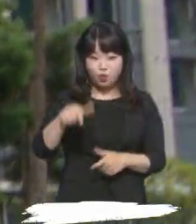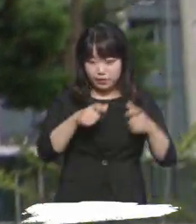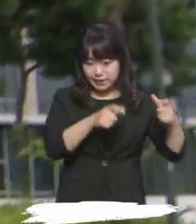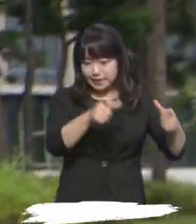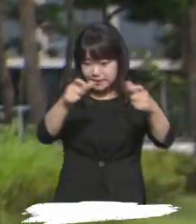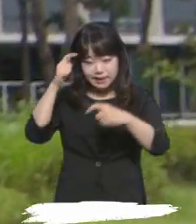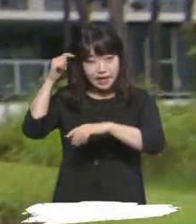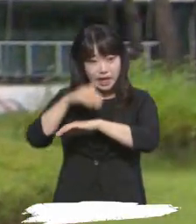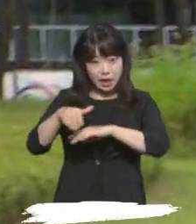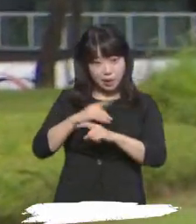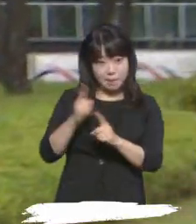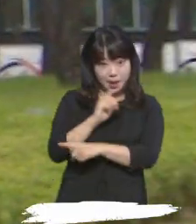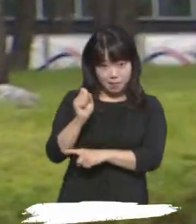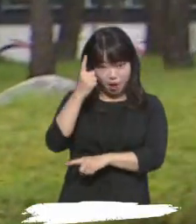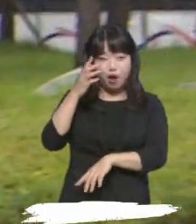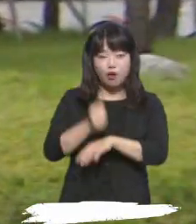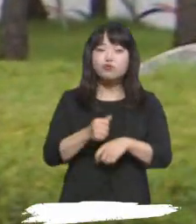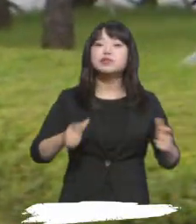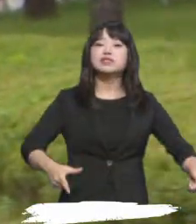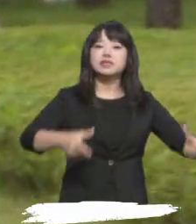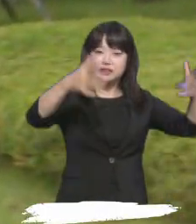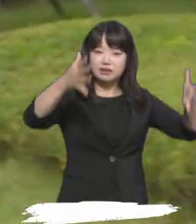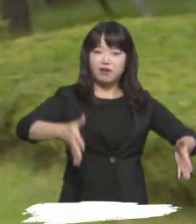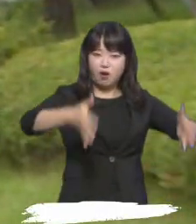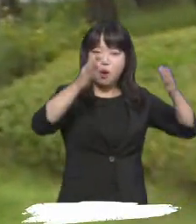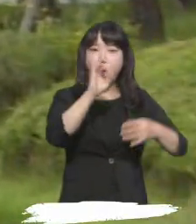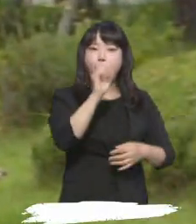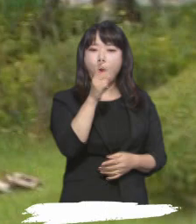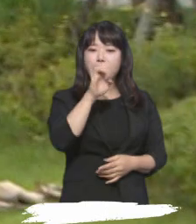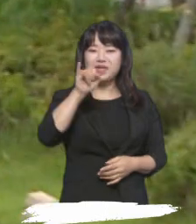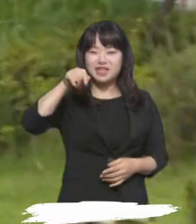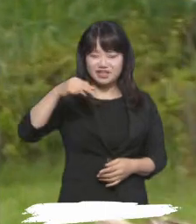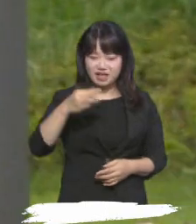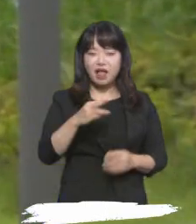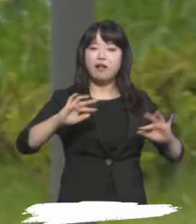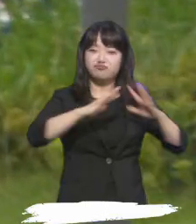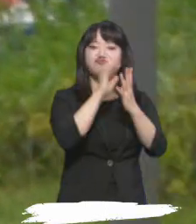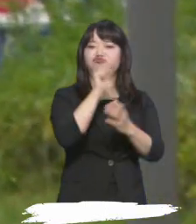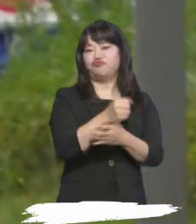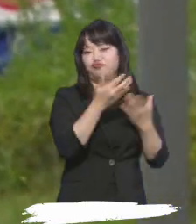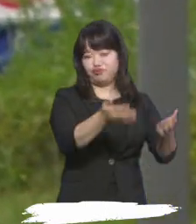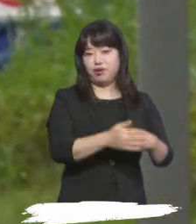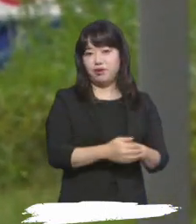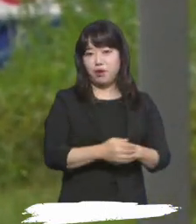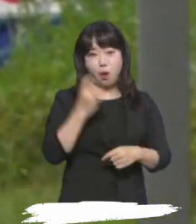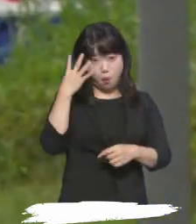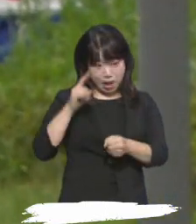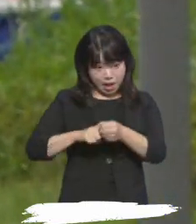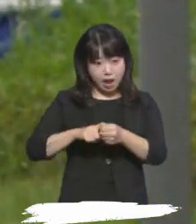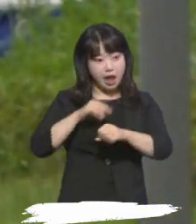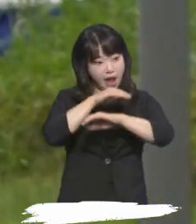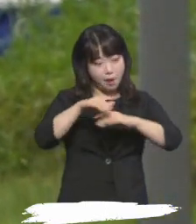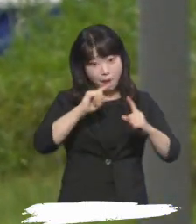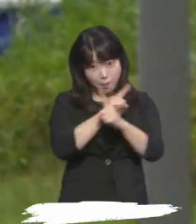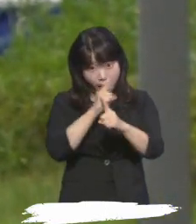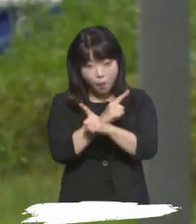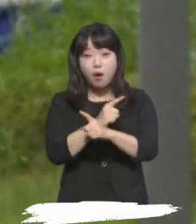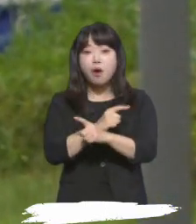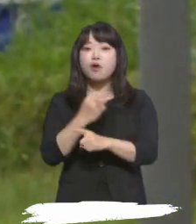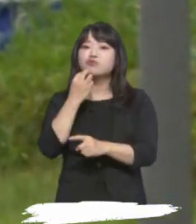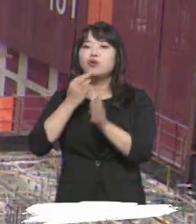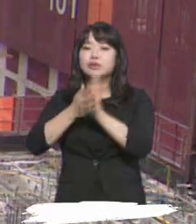계획이 변경되면서 이곳에 오피스텔을 짓는 것이 가능해졌습니다. 이렇게 용도가 변경된 건 서울시에서